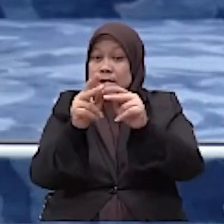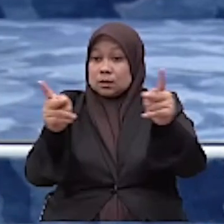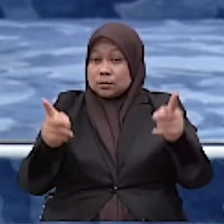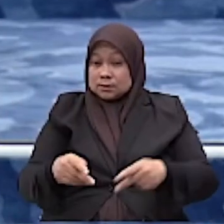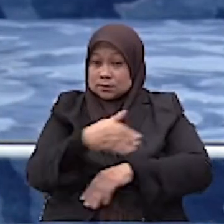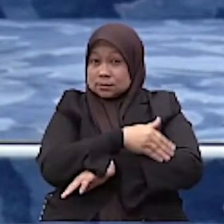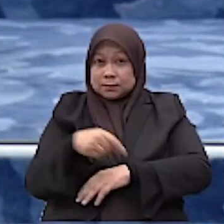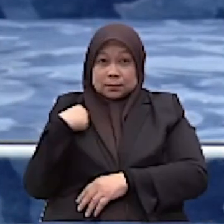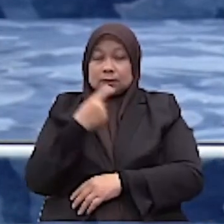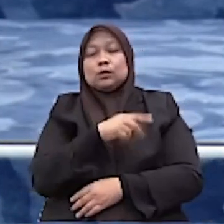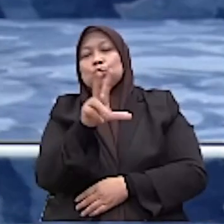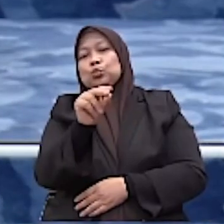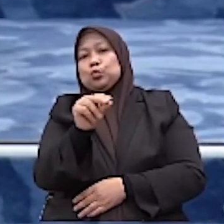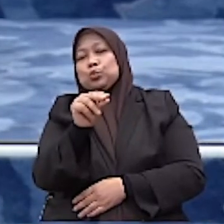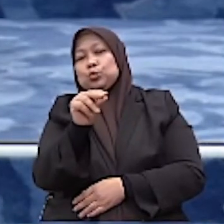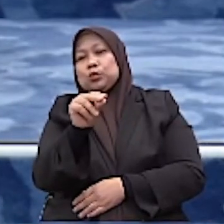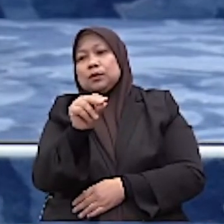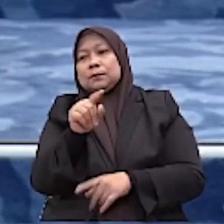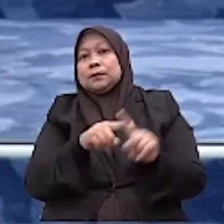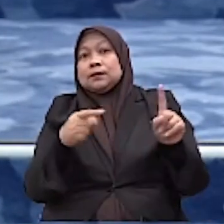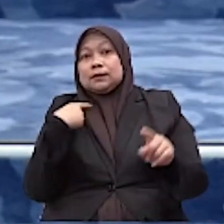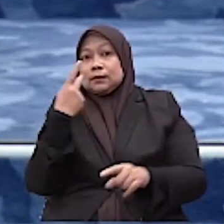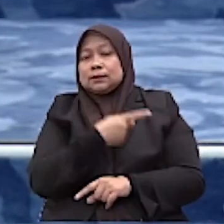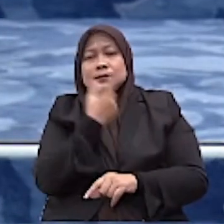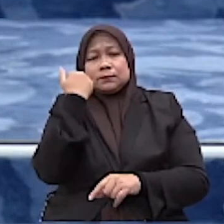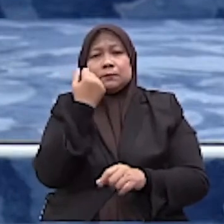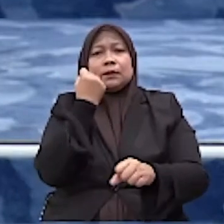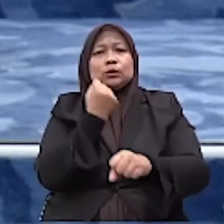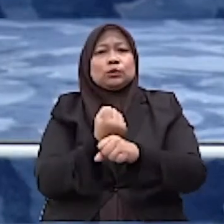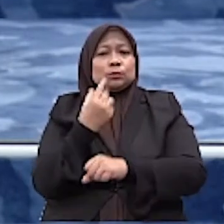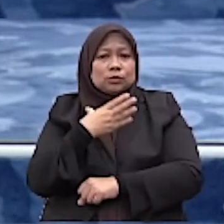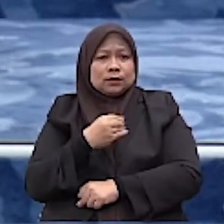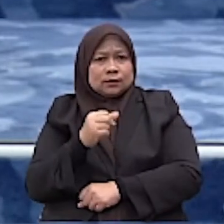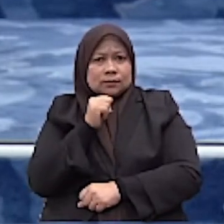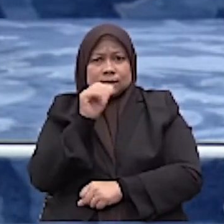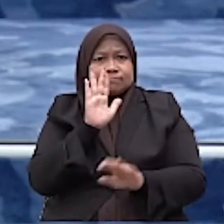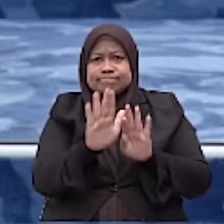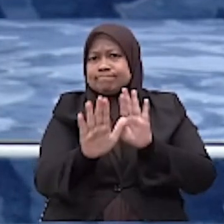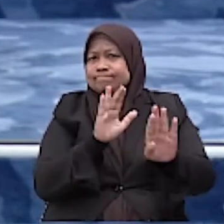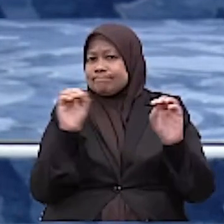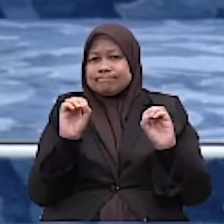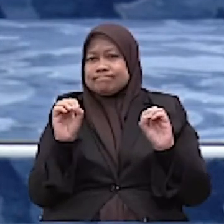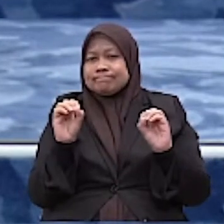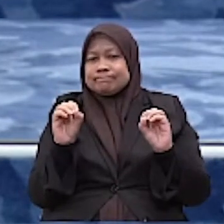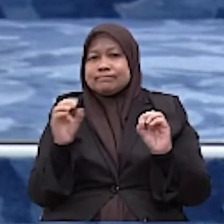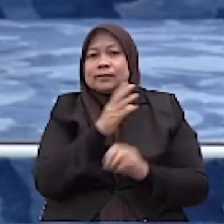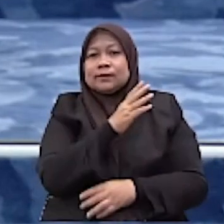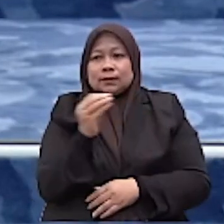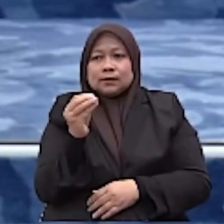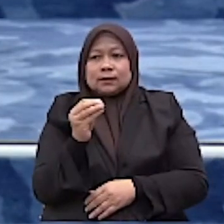waspadan kita tidak sampai di mana pendirian kita batu putih kita tidak tahu langsung sama sekali dan